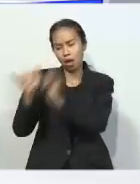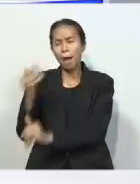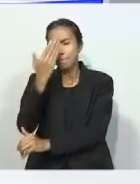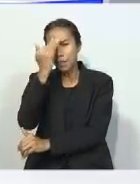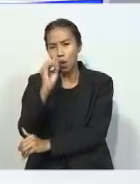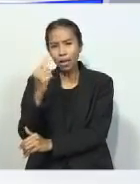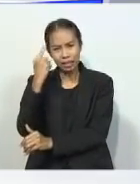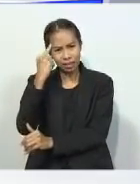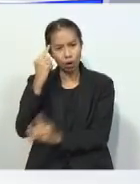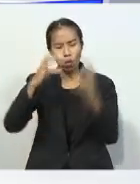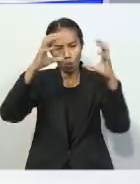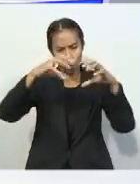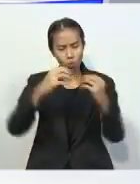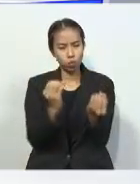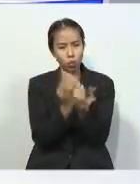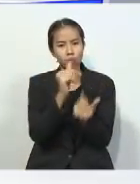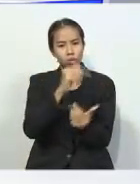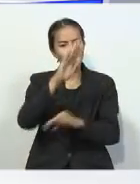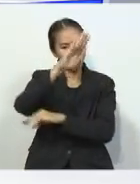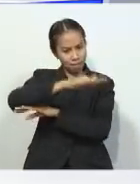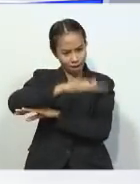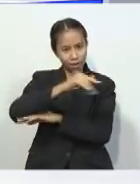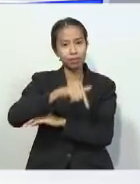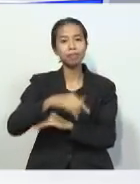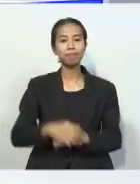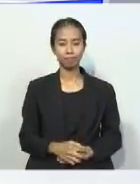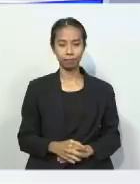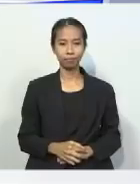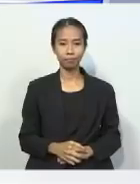าจะเริ่มมีผลกระทบหนักในช่วงบ่ายวันนี้เป็นต้นไปครับคุณกรองแก้วคุณปวีณาครับ